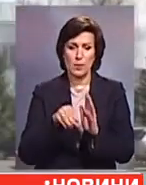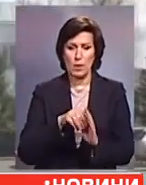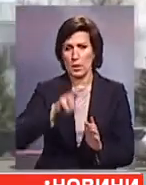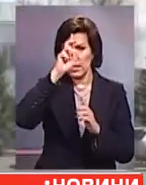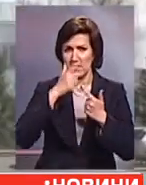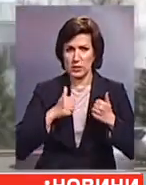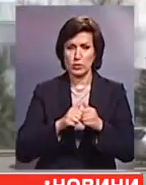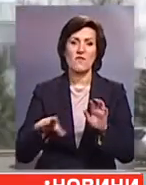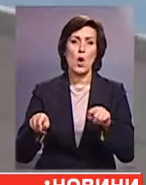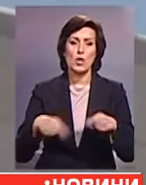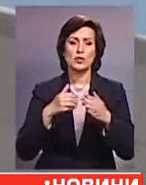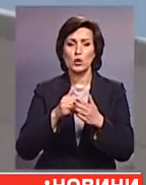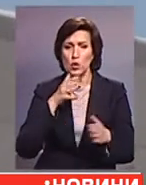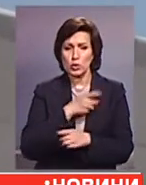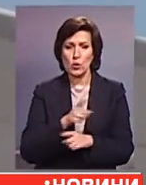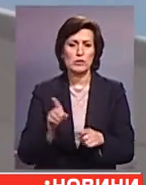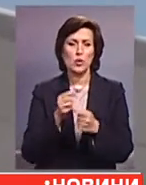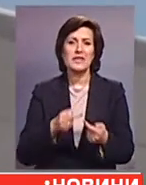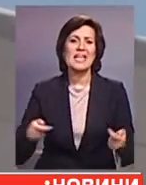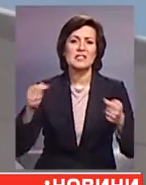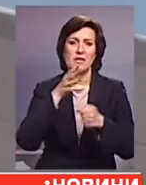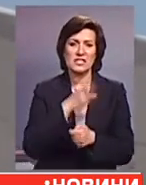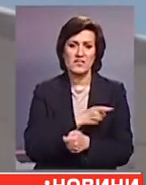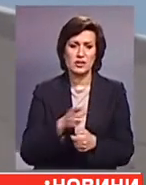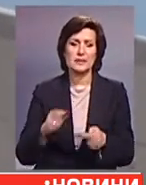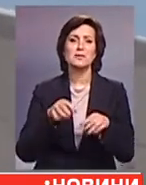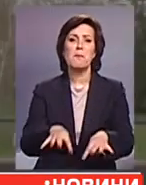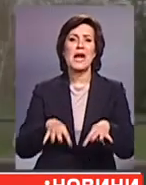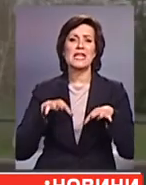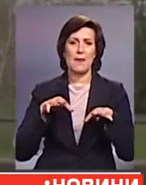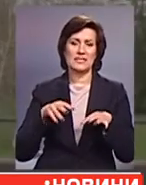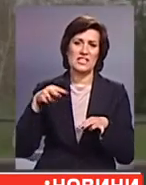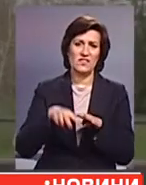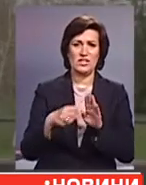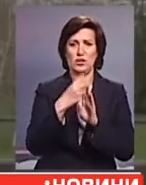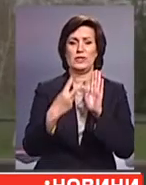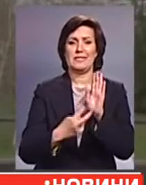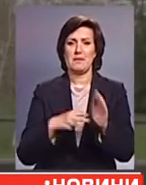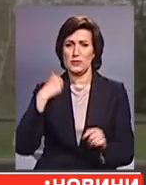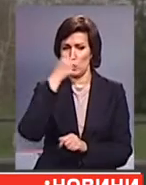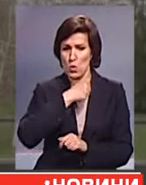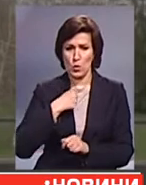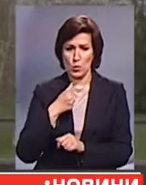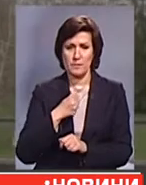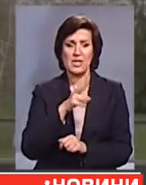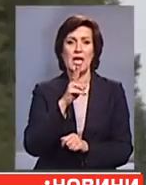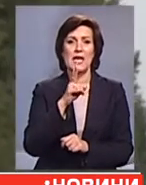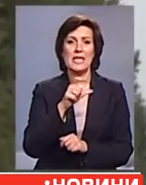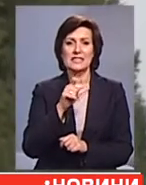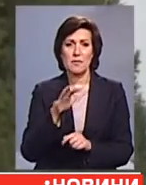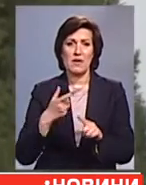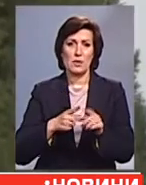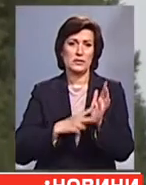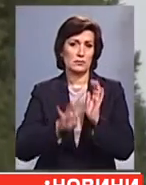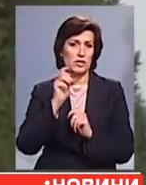держави організовано достроково, щоб вони не збіглися у часі із парламентськими 2017 року. Назарбаєв, якому